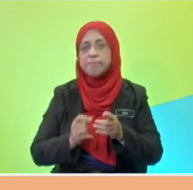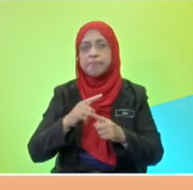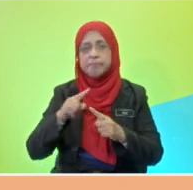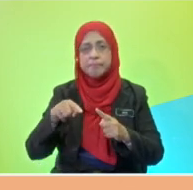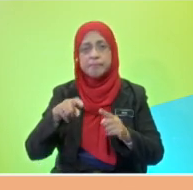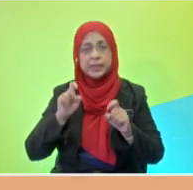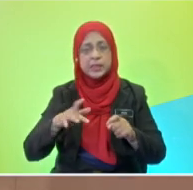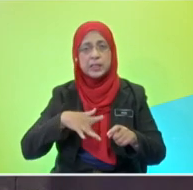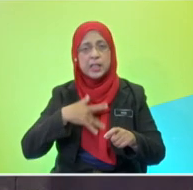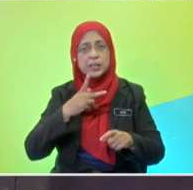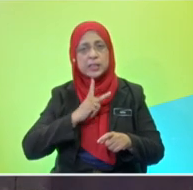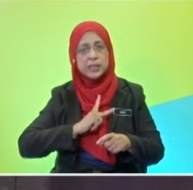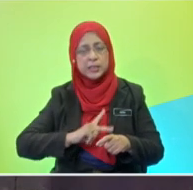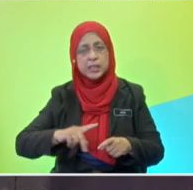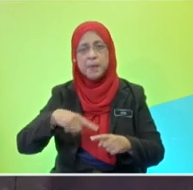kemalaman